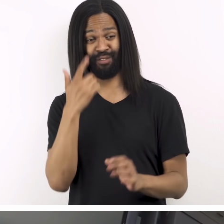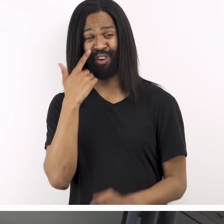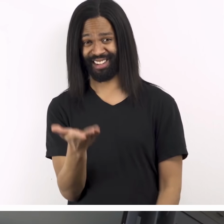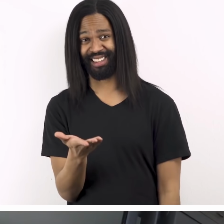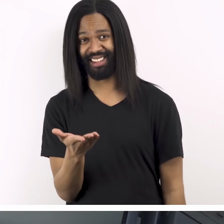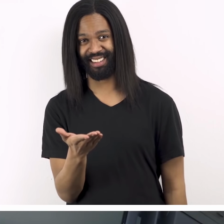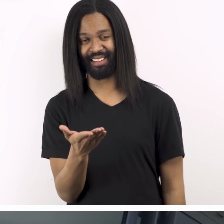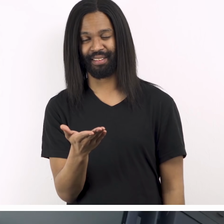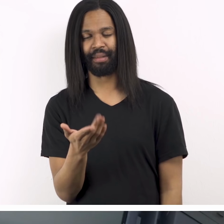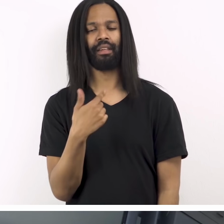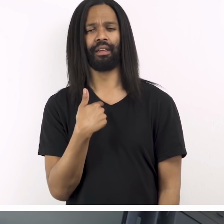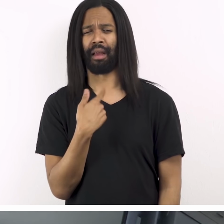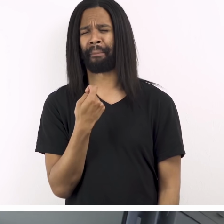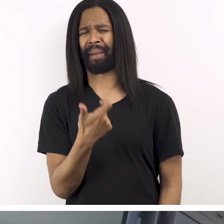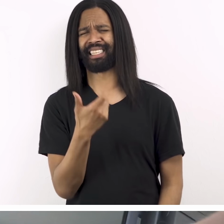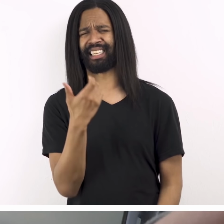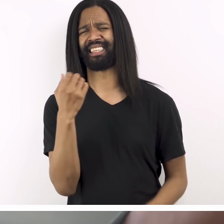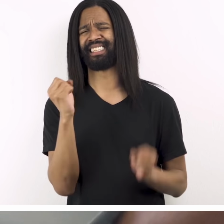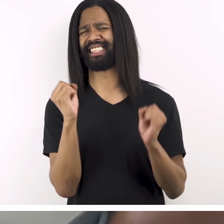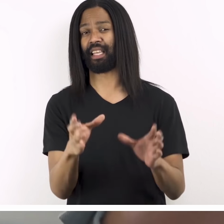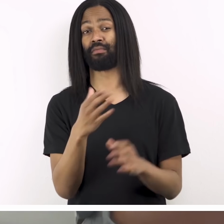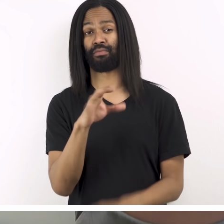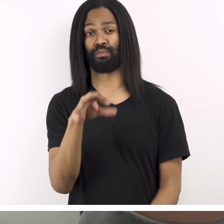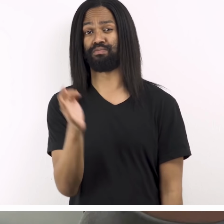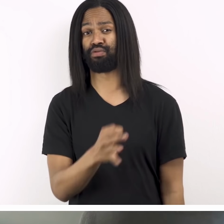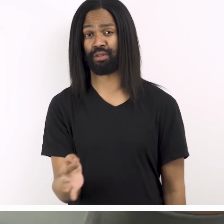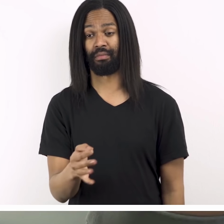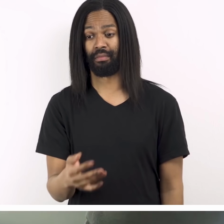Regardez, là je suis quasi sèche sur mon substrat,